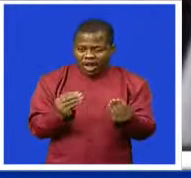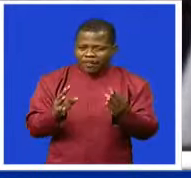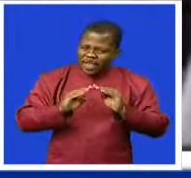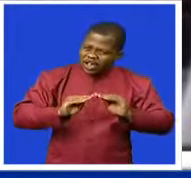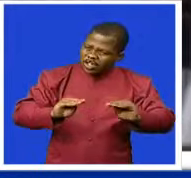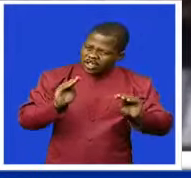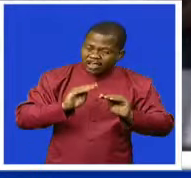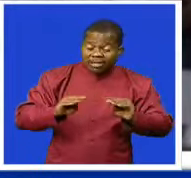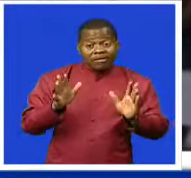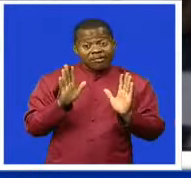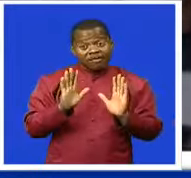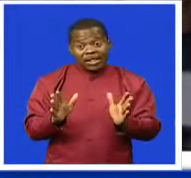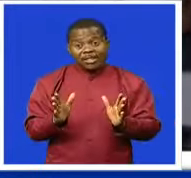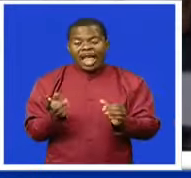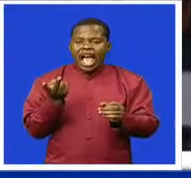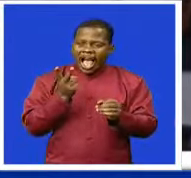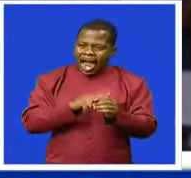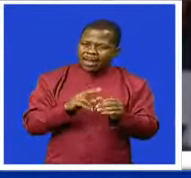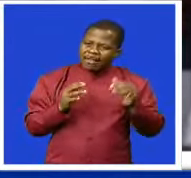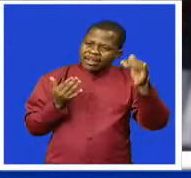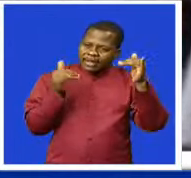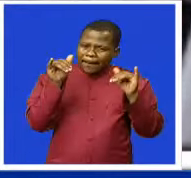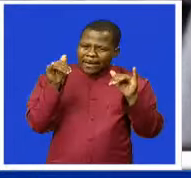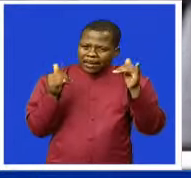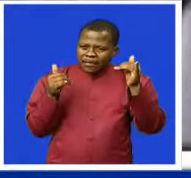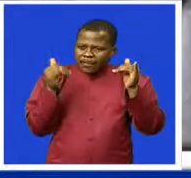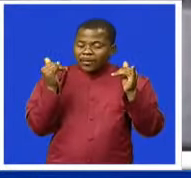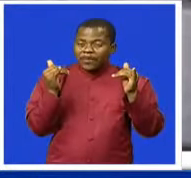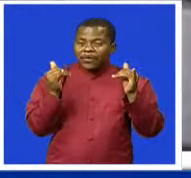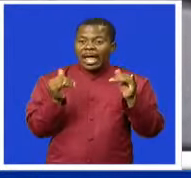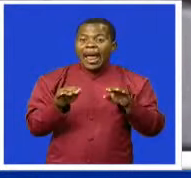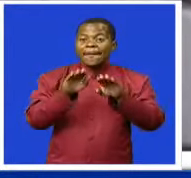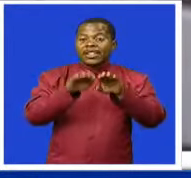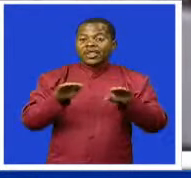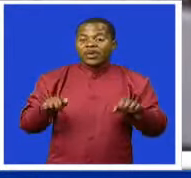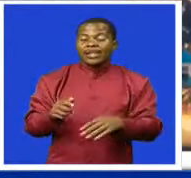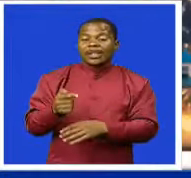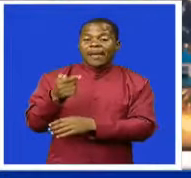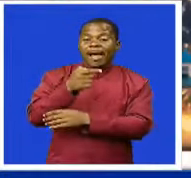7. Etinsabeni kubika Temalanga Endlamini nginamuzi Mkhonta kaManzini.